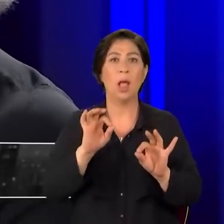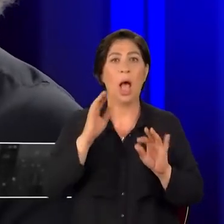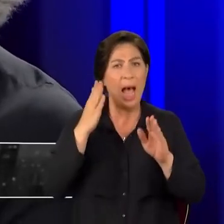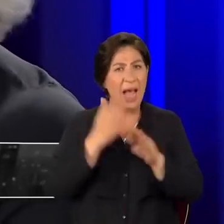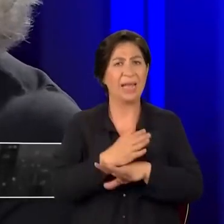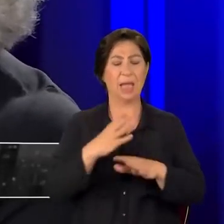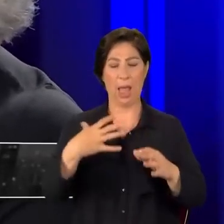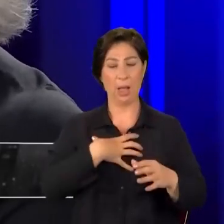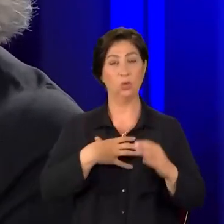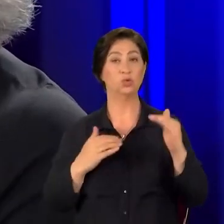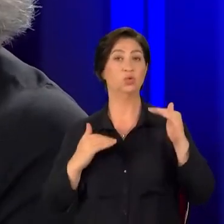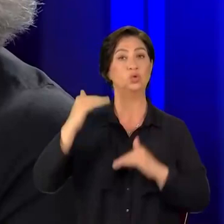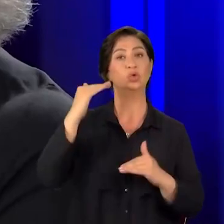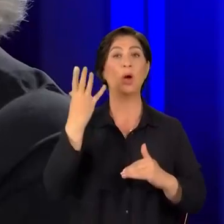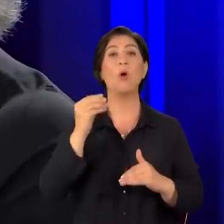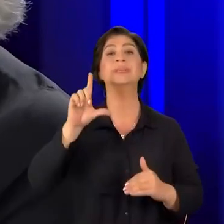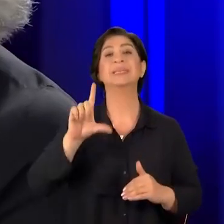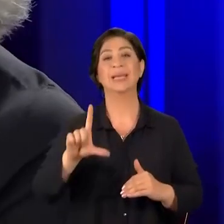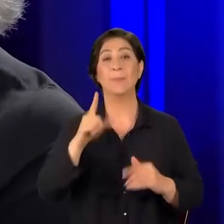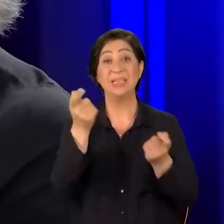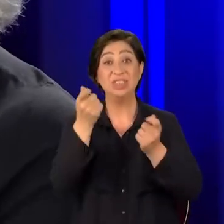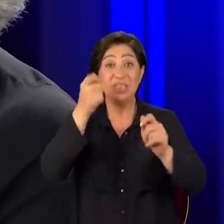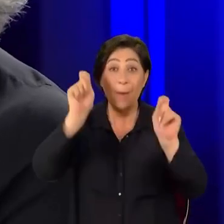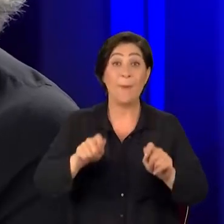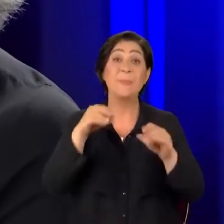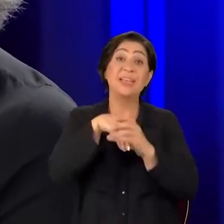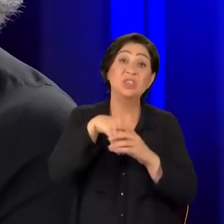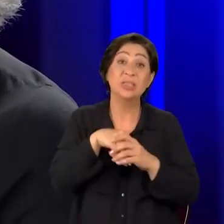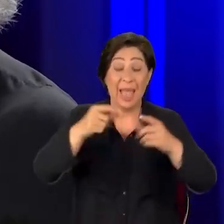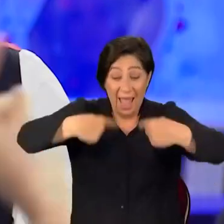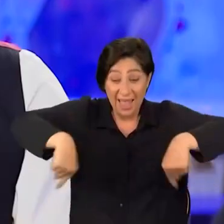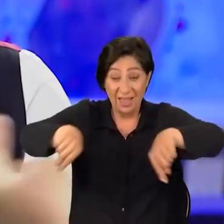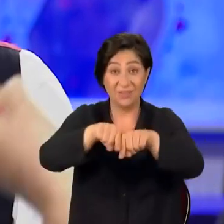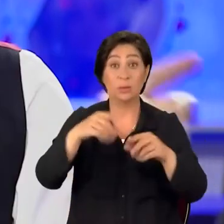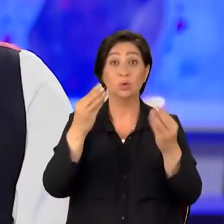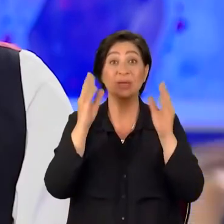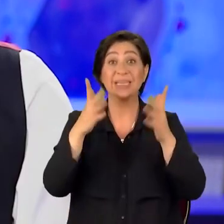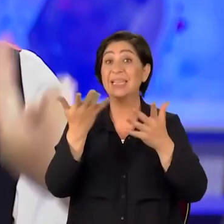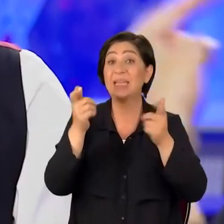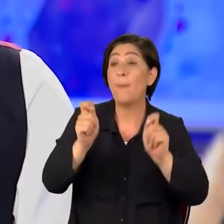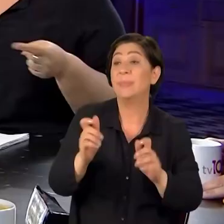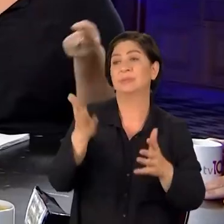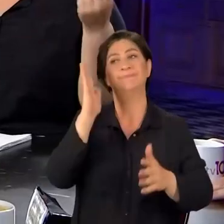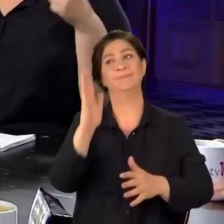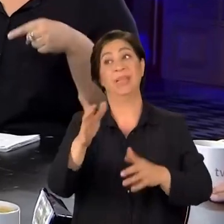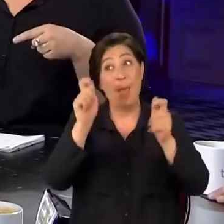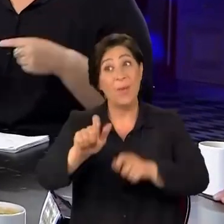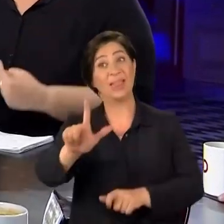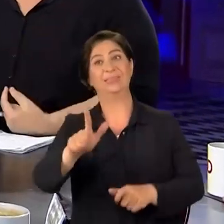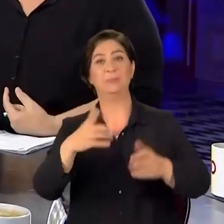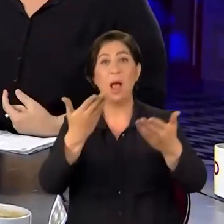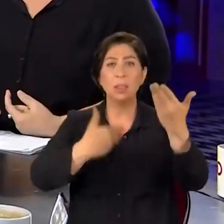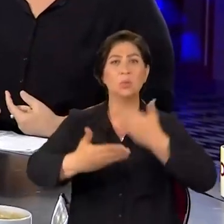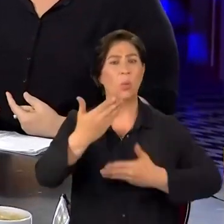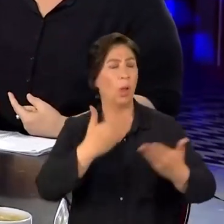fikir bu, öyle. Yani hakikaten egonun yüksek olması gerekiyor bir işi gerçekleştirebilmen için. Çünkü etrafında bir sürü insan sana bunu nasıl yapamazsın,